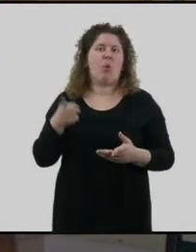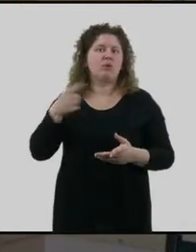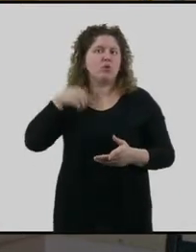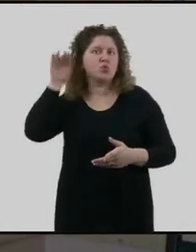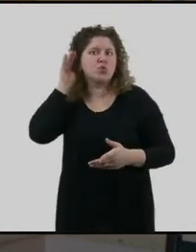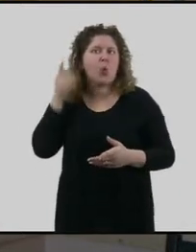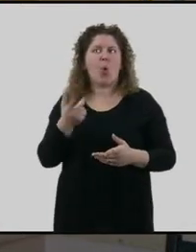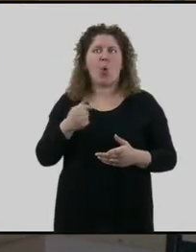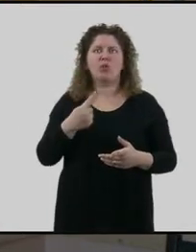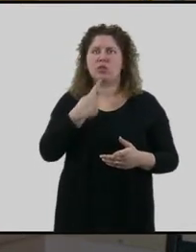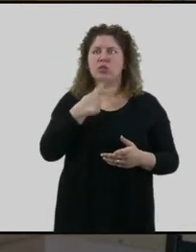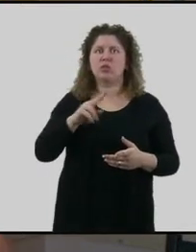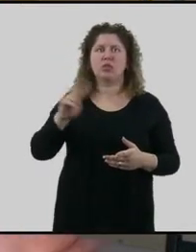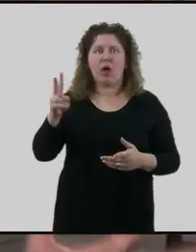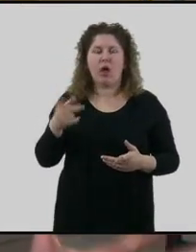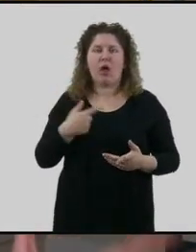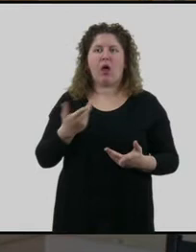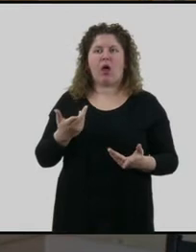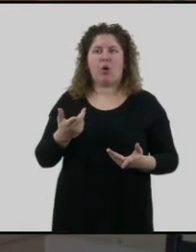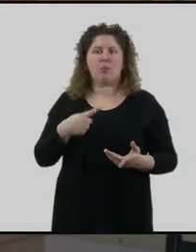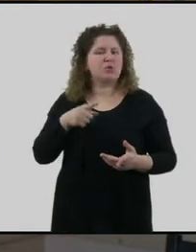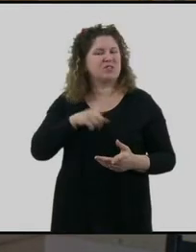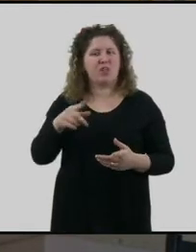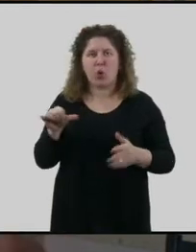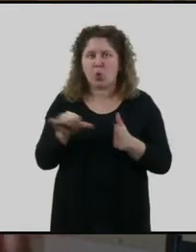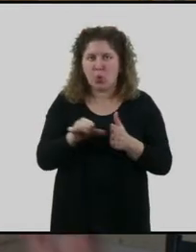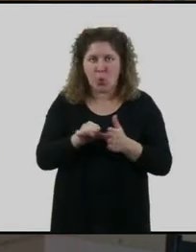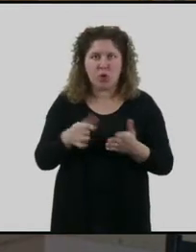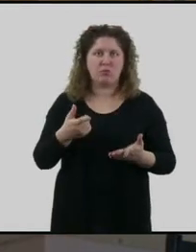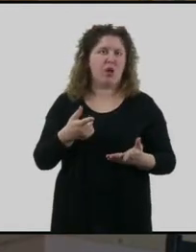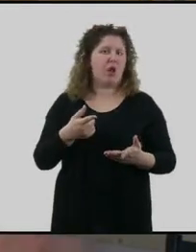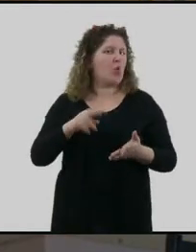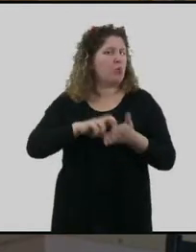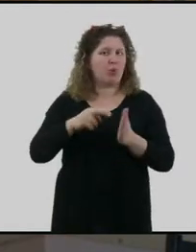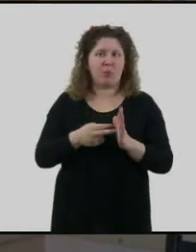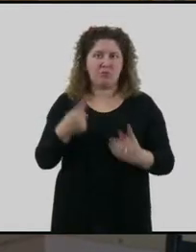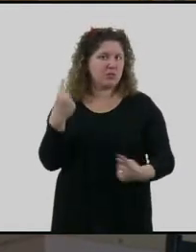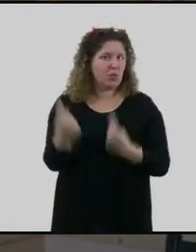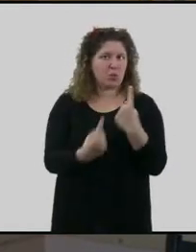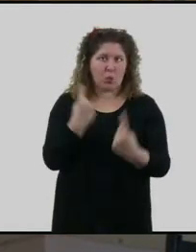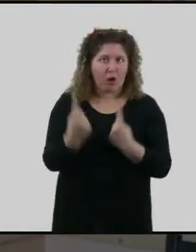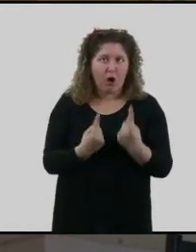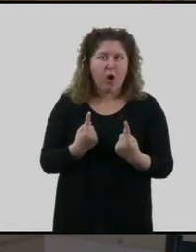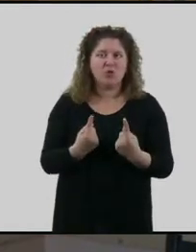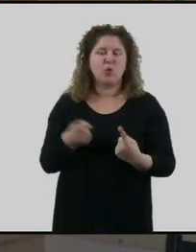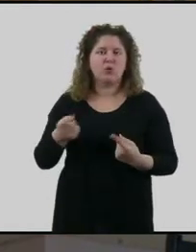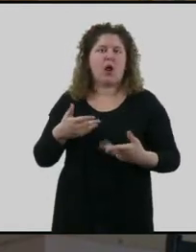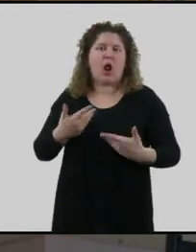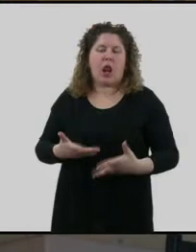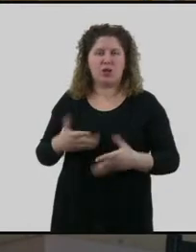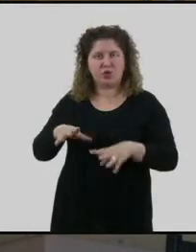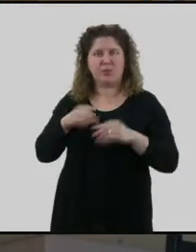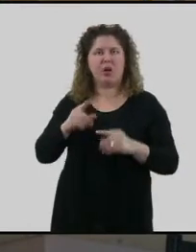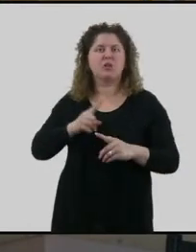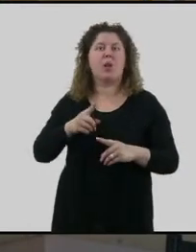čuju od nekoga da je to sve neki normalan proces, da se teškoće javljaju svugdje, ali da jednostavno se treba suočavati s njima i nekako